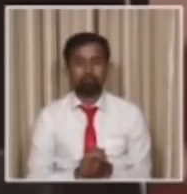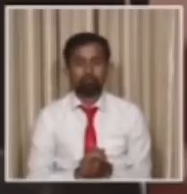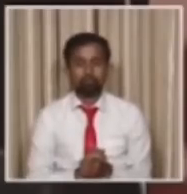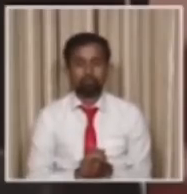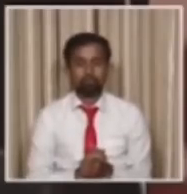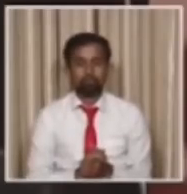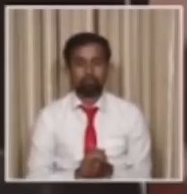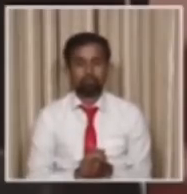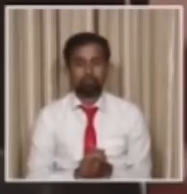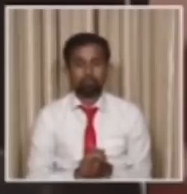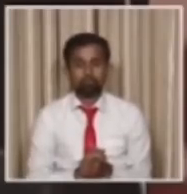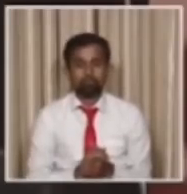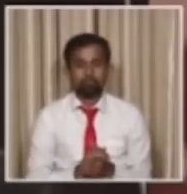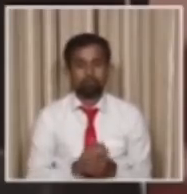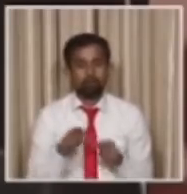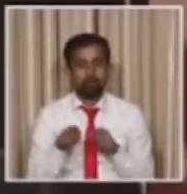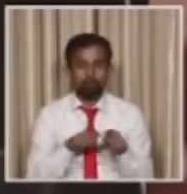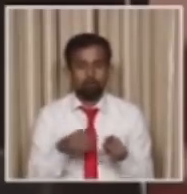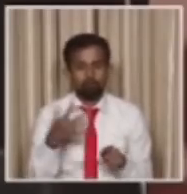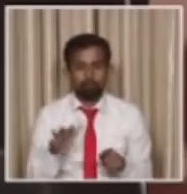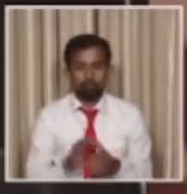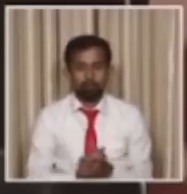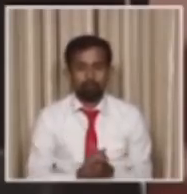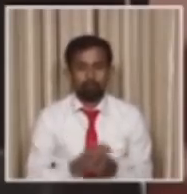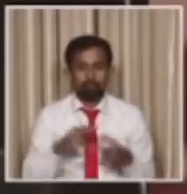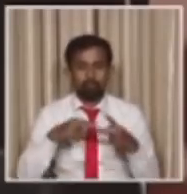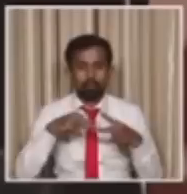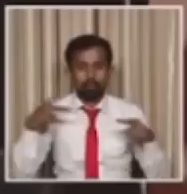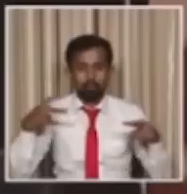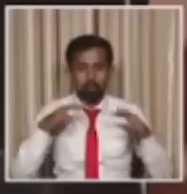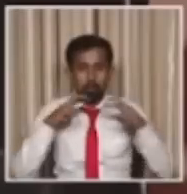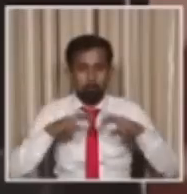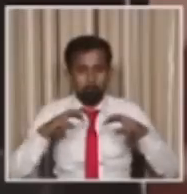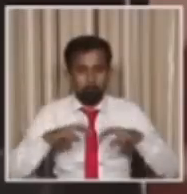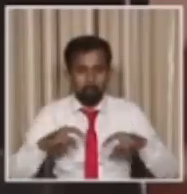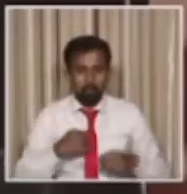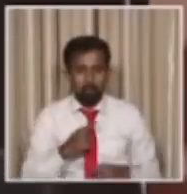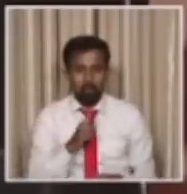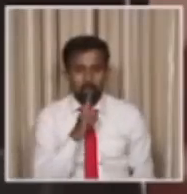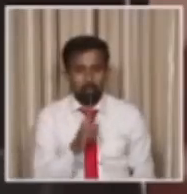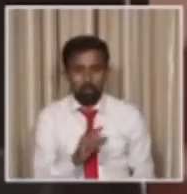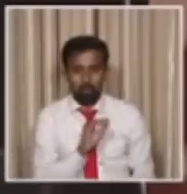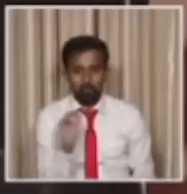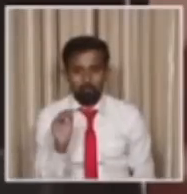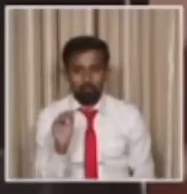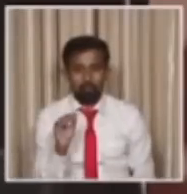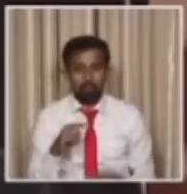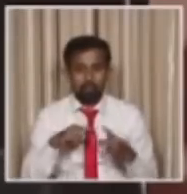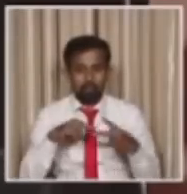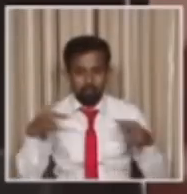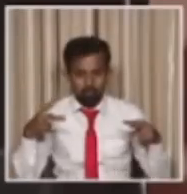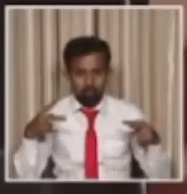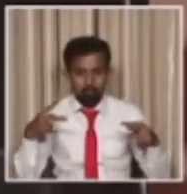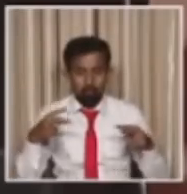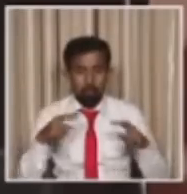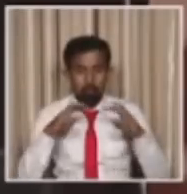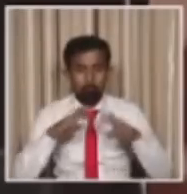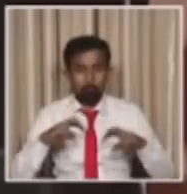මේ එහෙම තිබුණා. හරි. DNA පරීක්ෂාව ගැන මං කියන්නම්. DNA